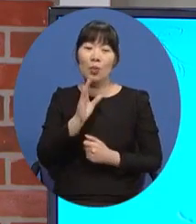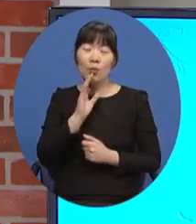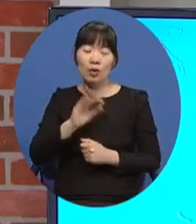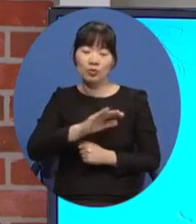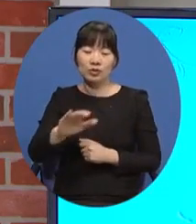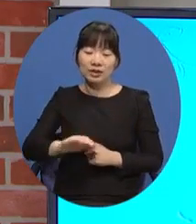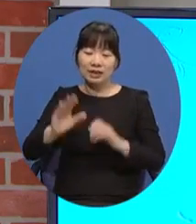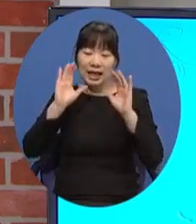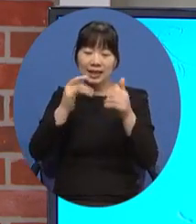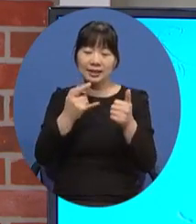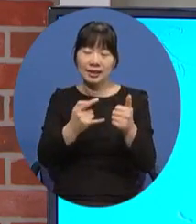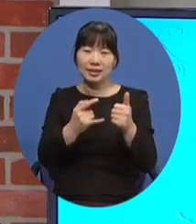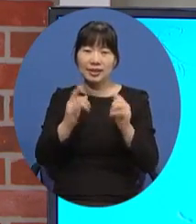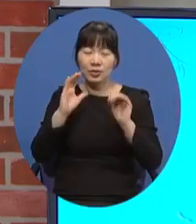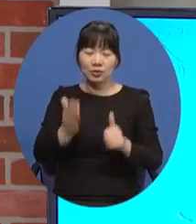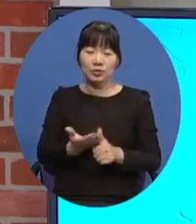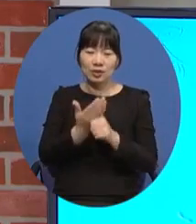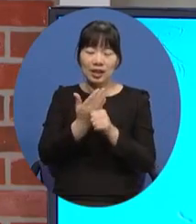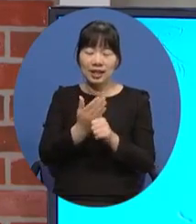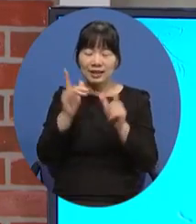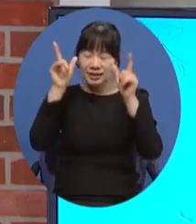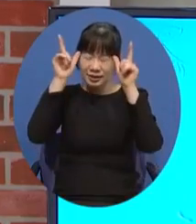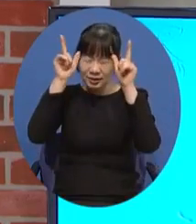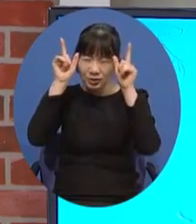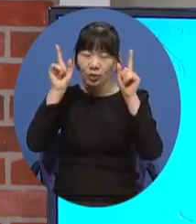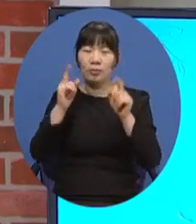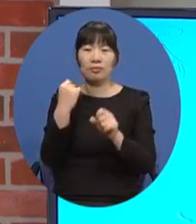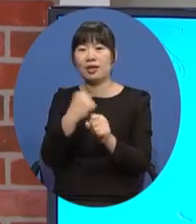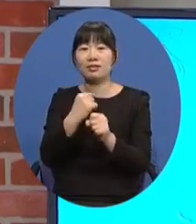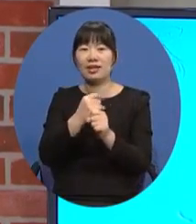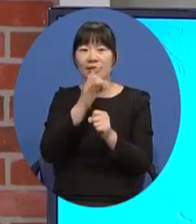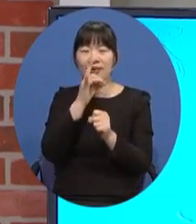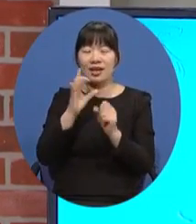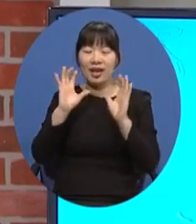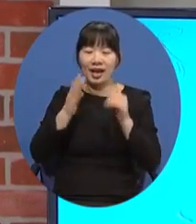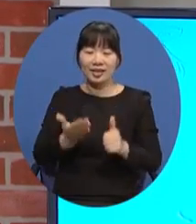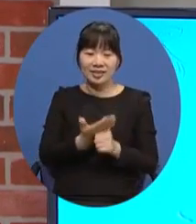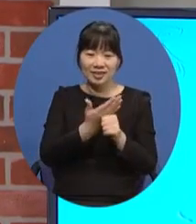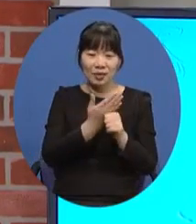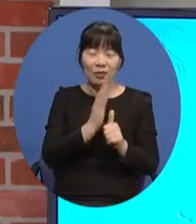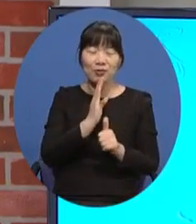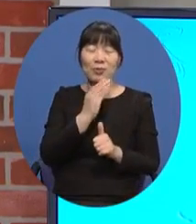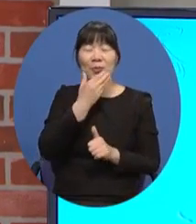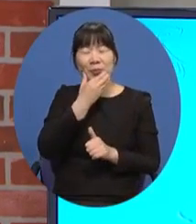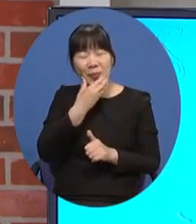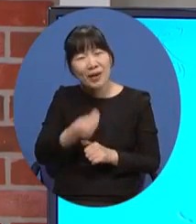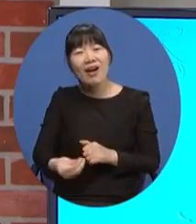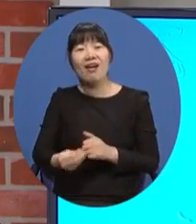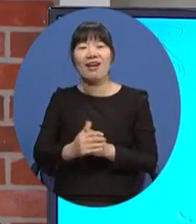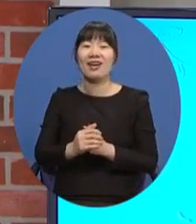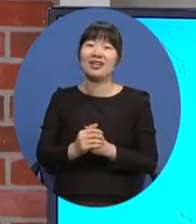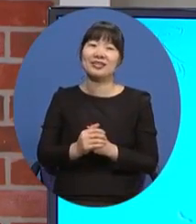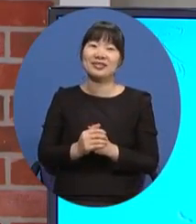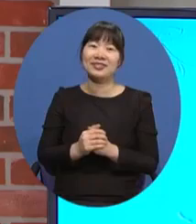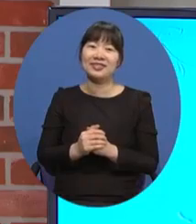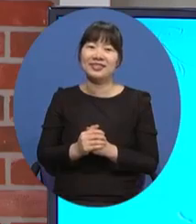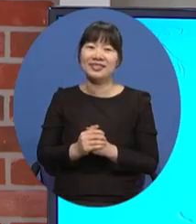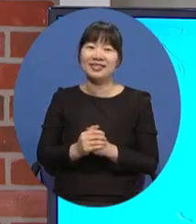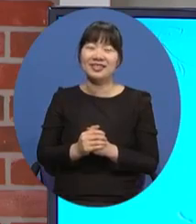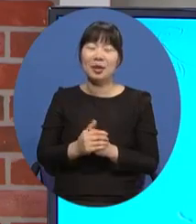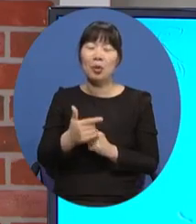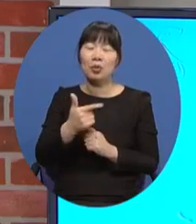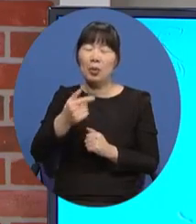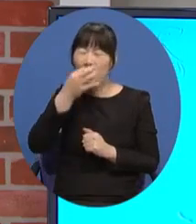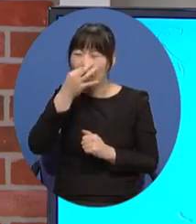우리 아이들에게 이 육아 지옥을 만들어서는 안 됩니다. 아기를 키운다는 것은 행복한 겁니다. 그런 것이 이제 그게